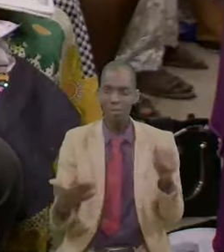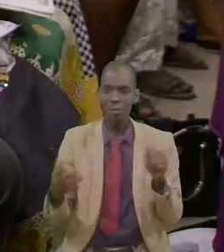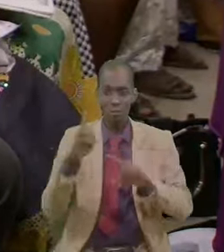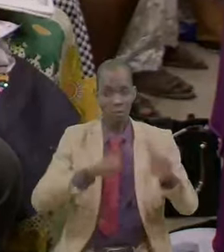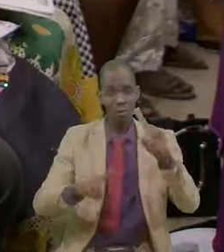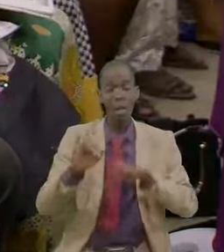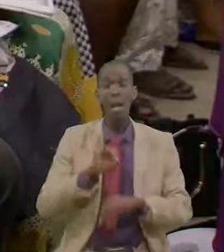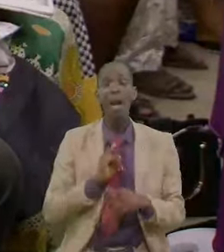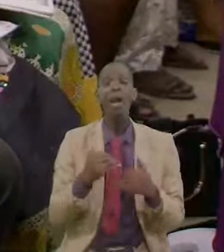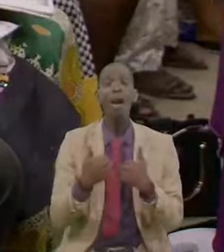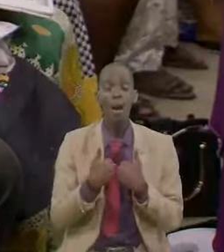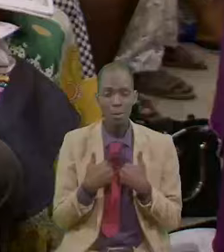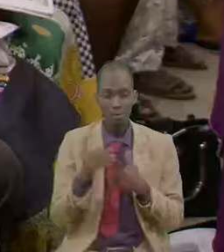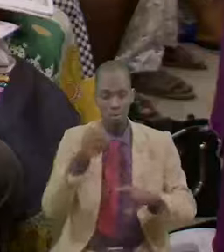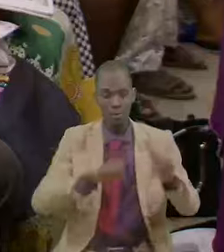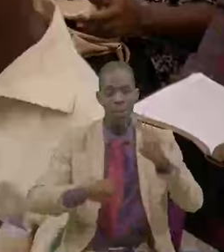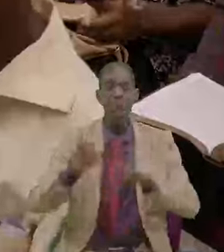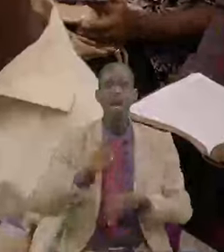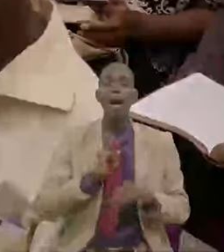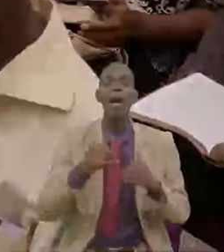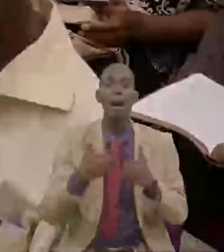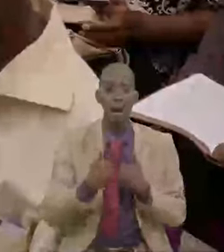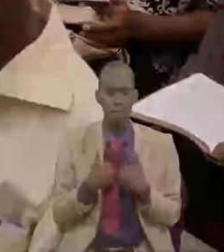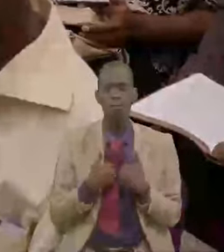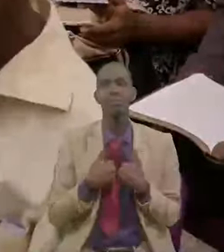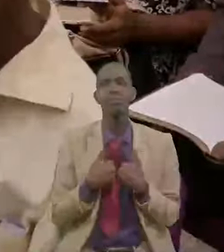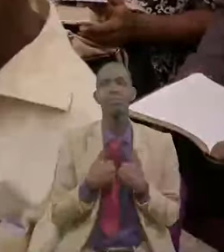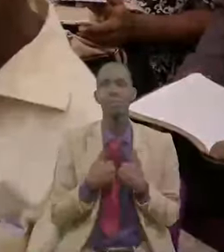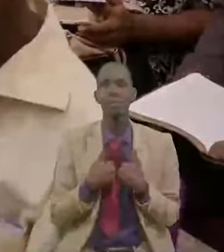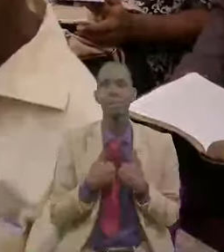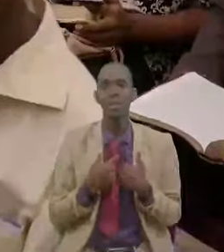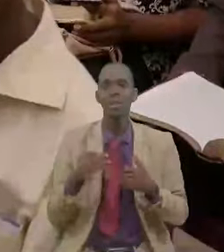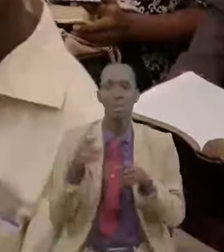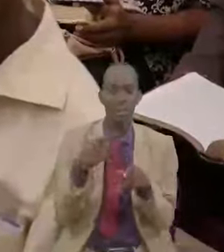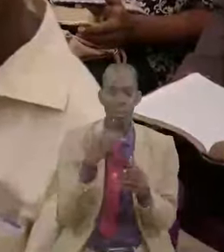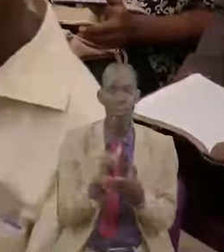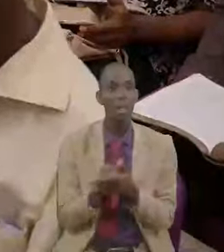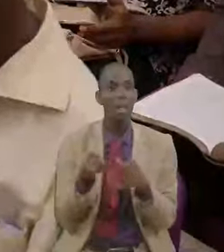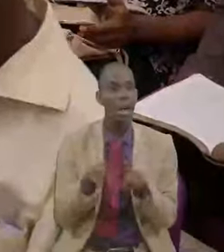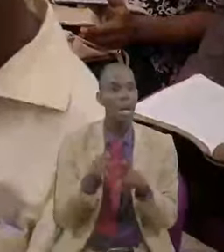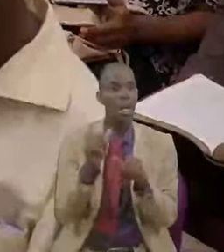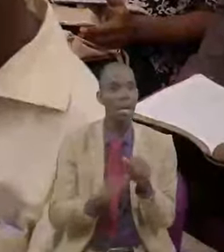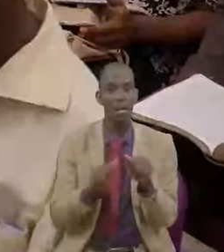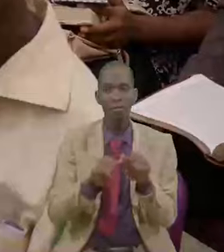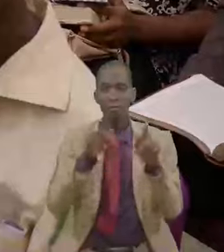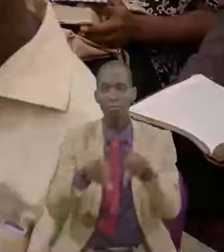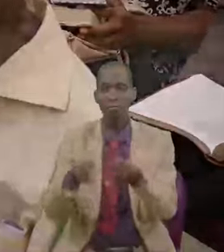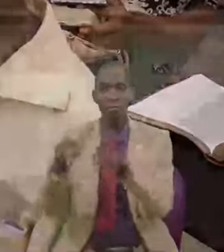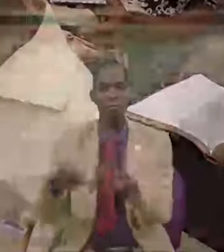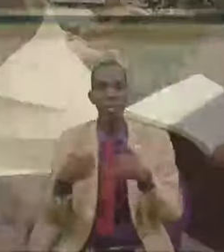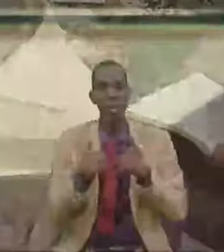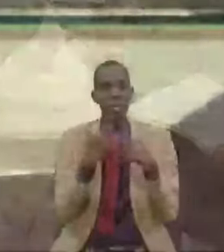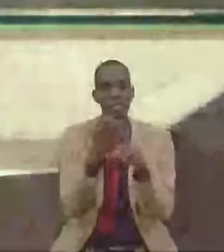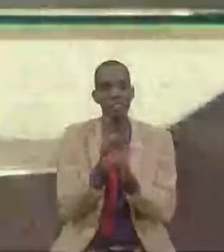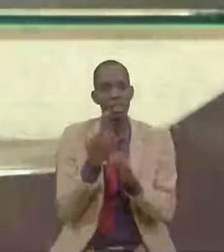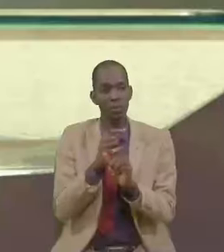tout. Je dis j'ai tout. Et voyons comme de bons dispensateurs des diverses grâces de